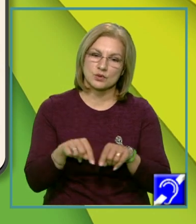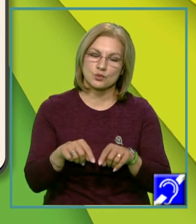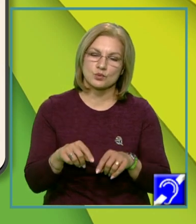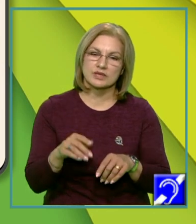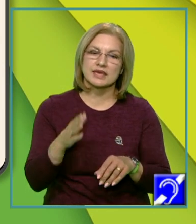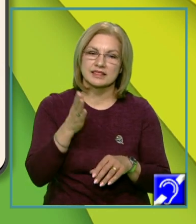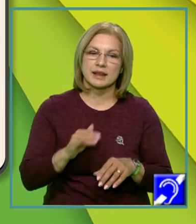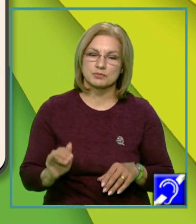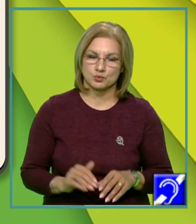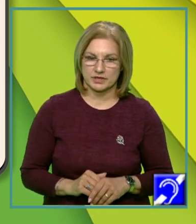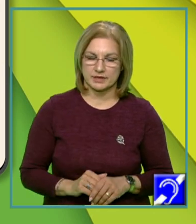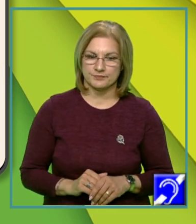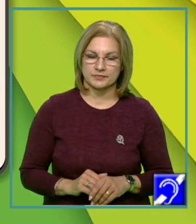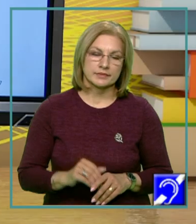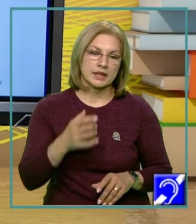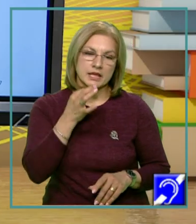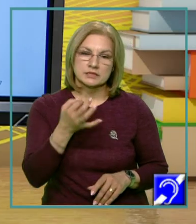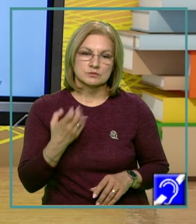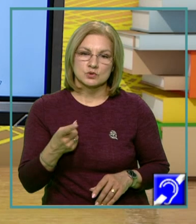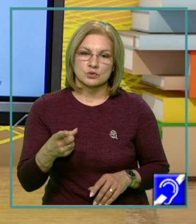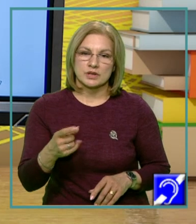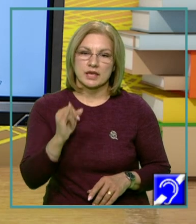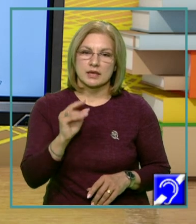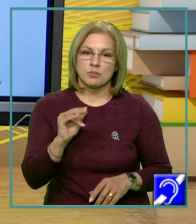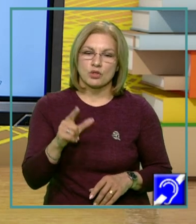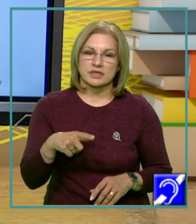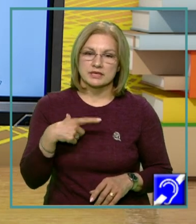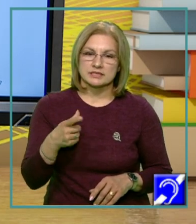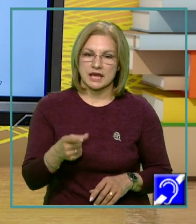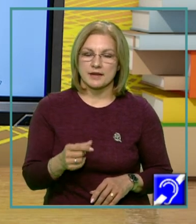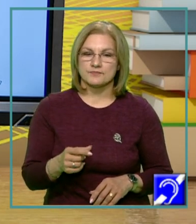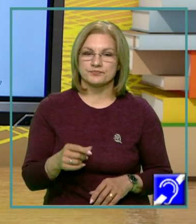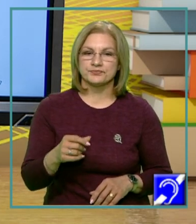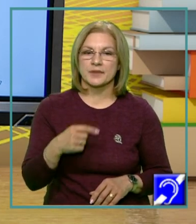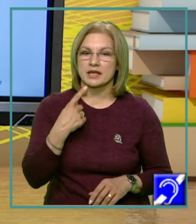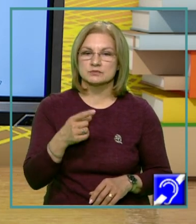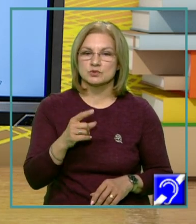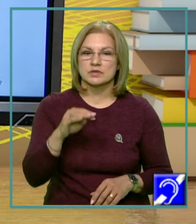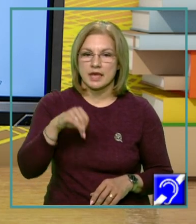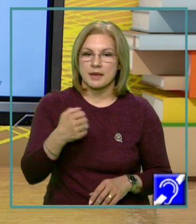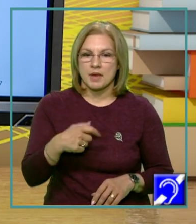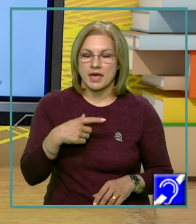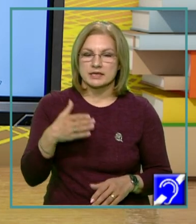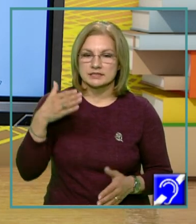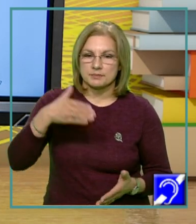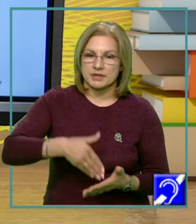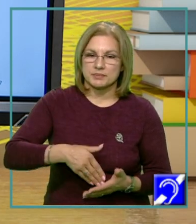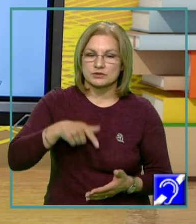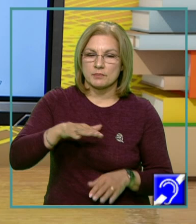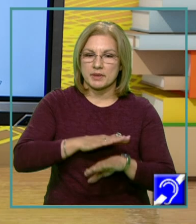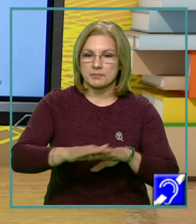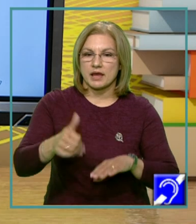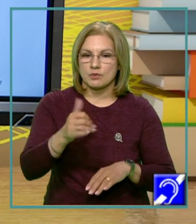dreptunghic ne spune că ipoteza probleme că m a este perpendiculară pe planul trapezului